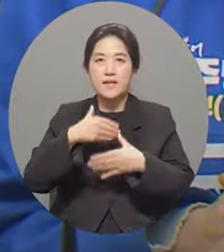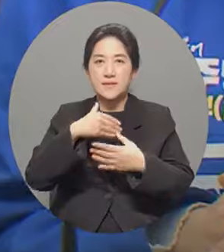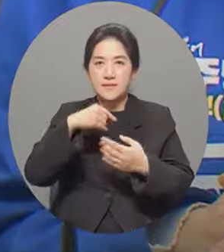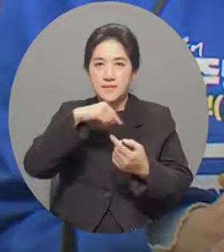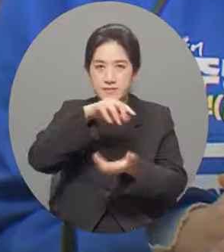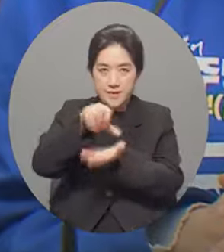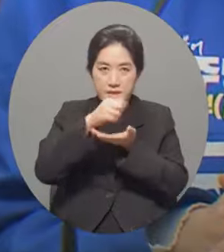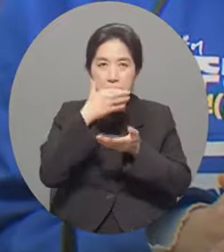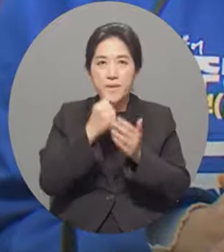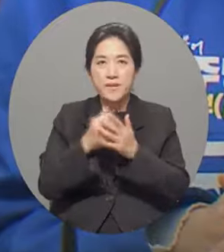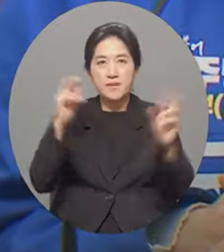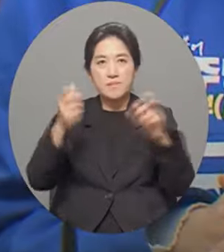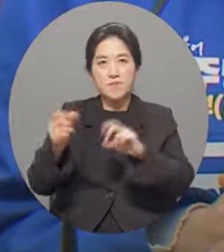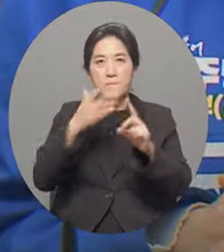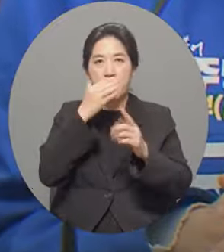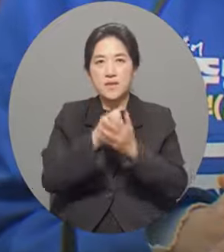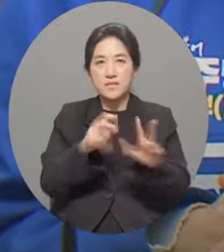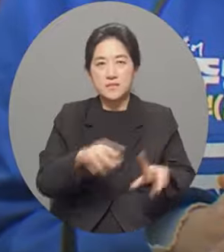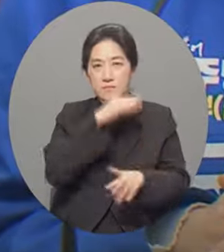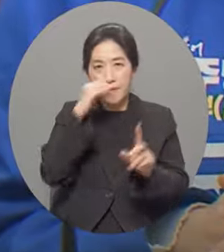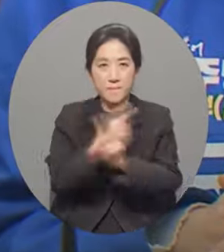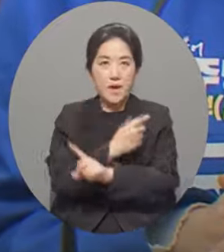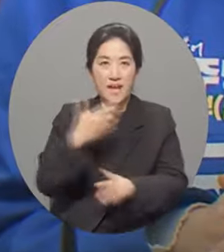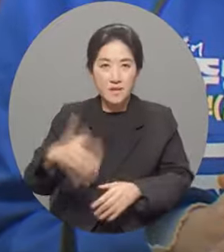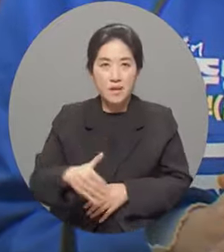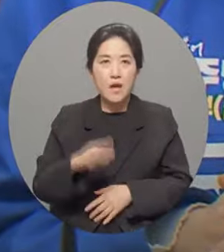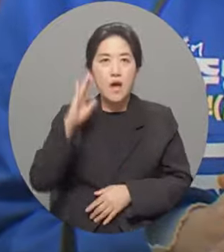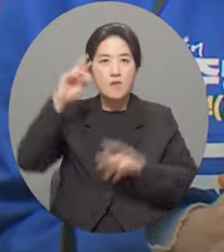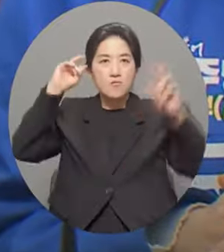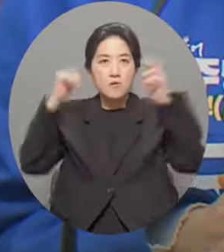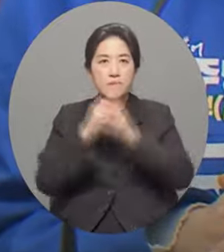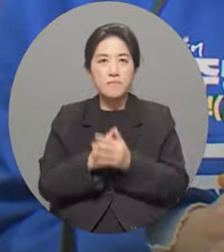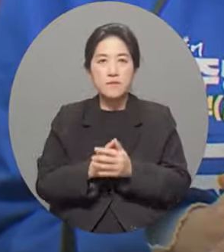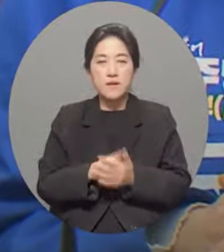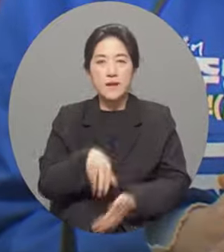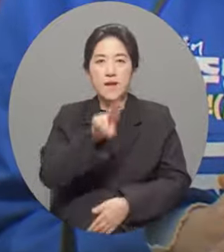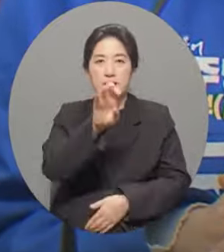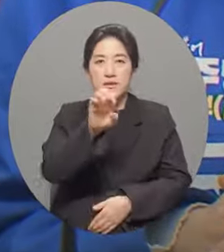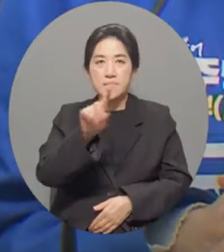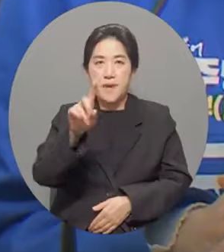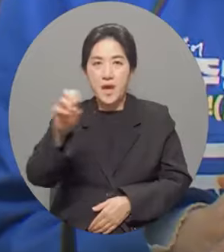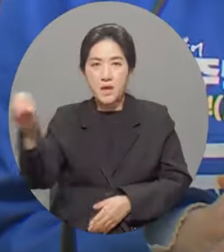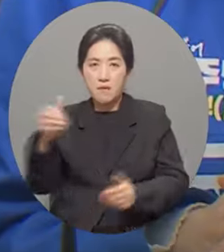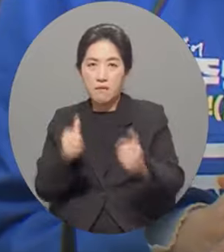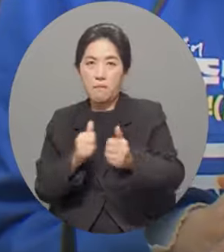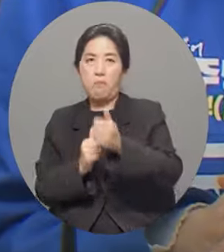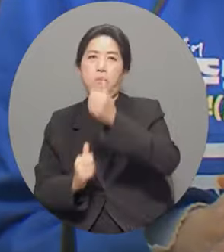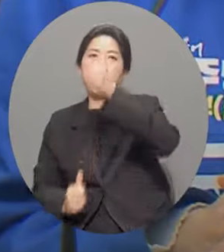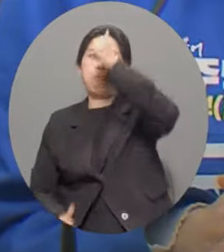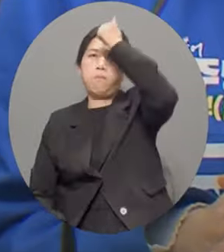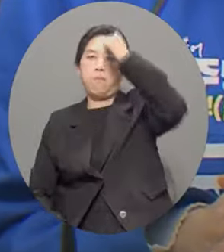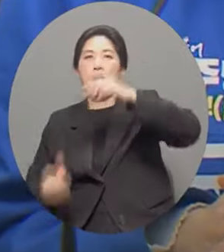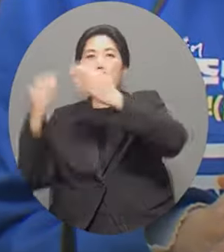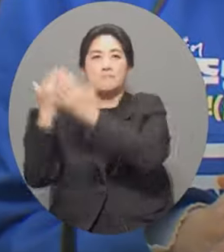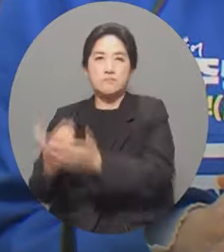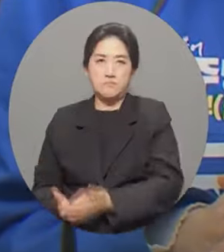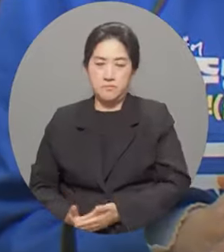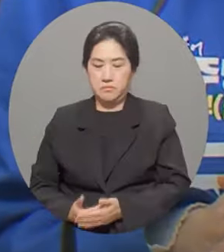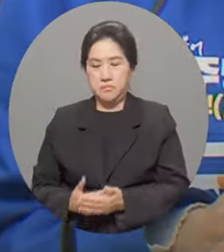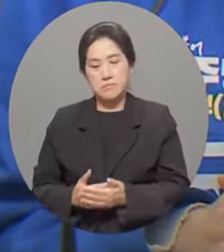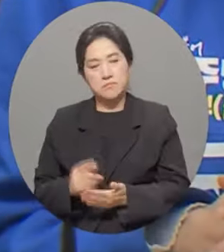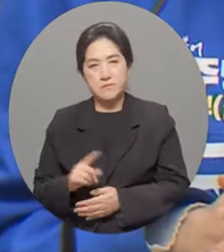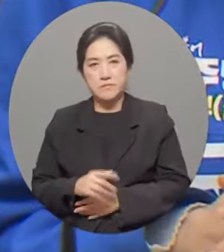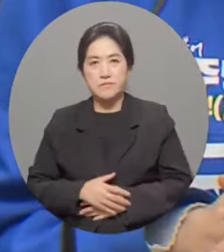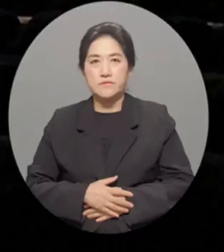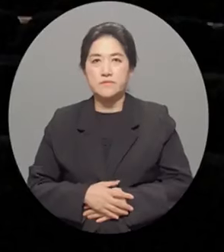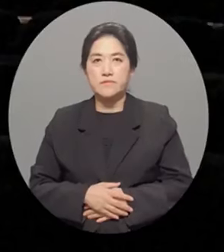있습니다. 지금 바로잡지 않으면 우리 기업들이 아리백 경쟁에 밀려 도태될 수밖에